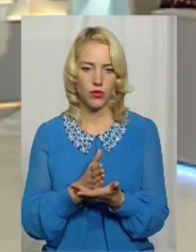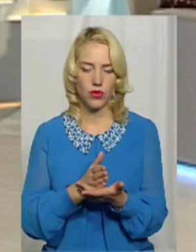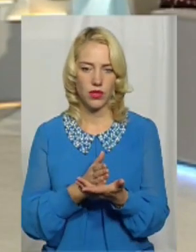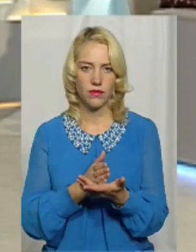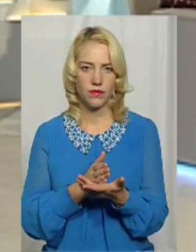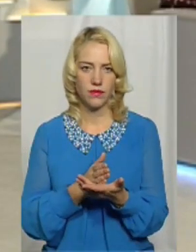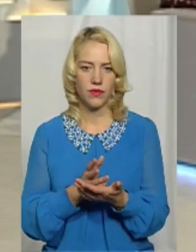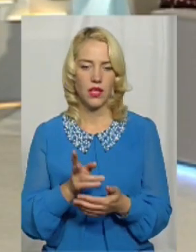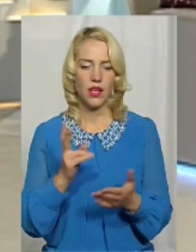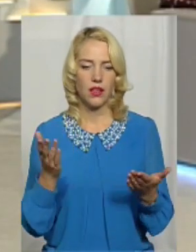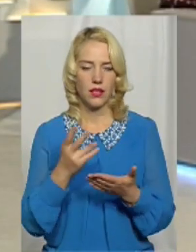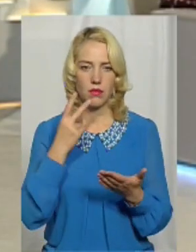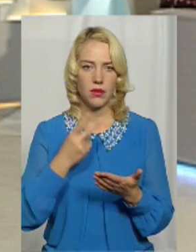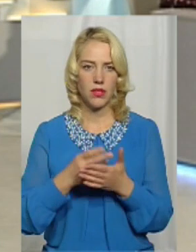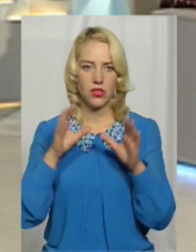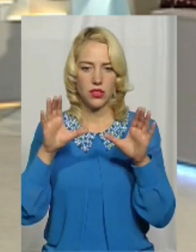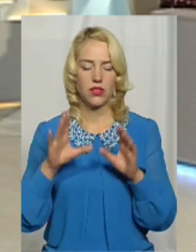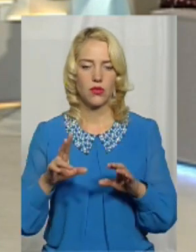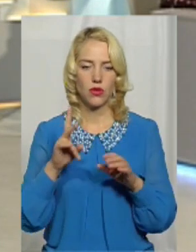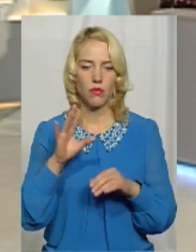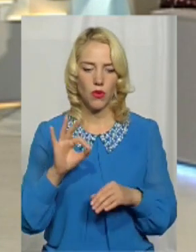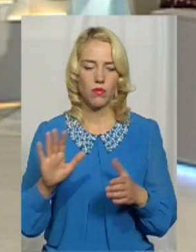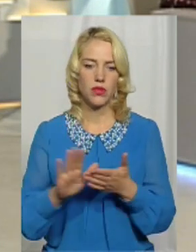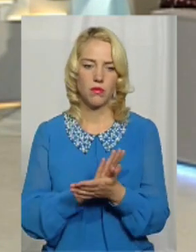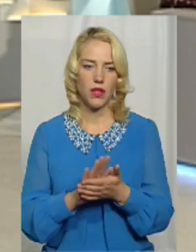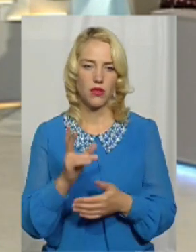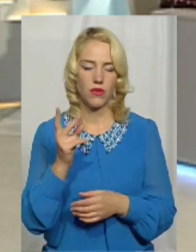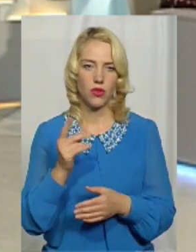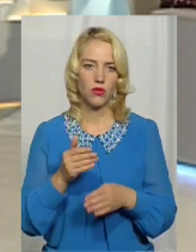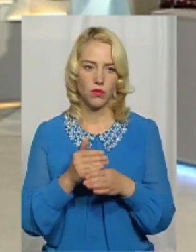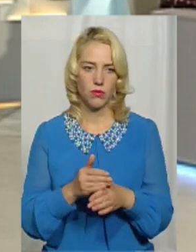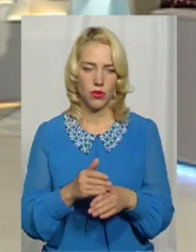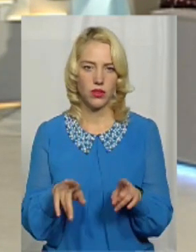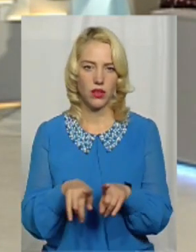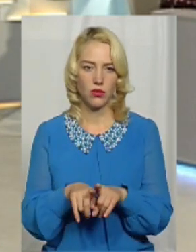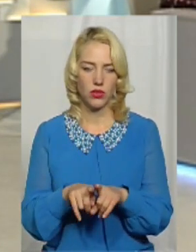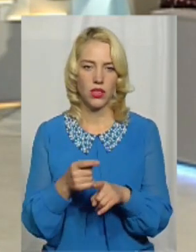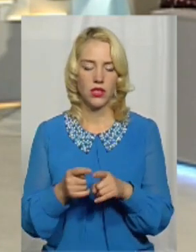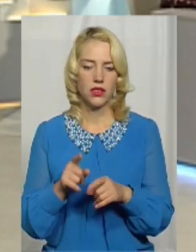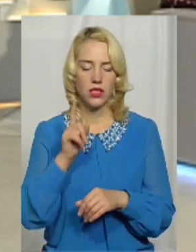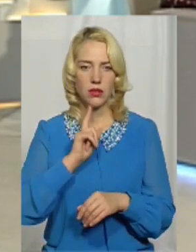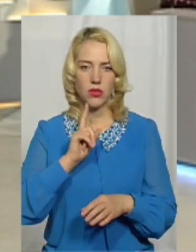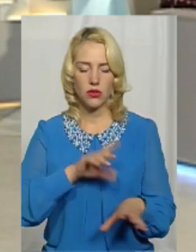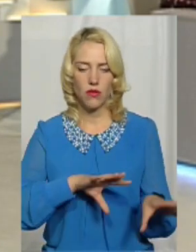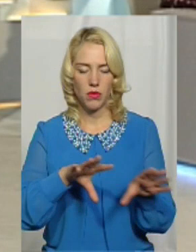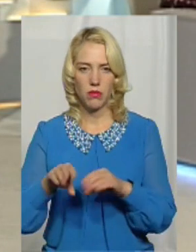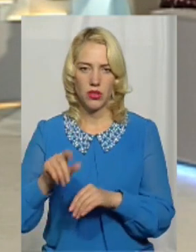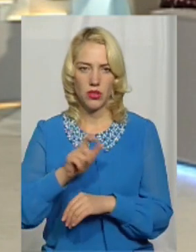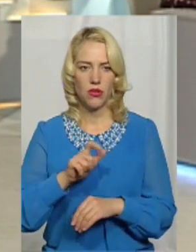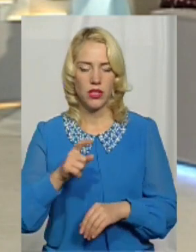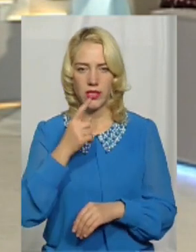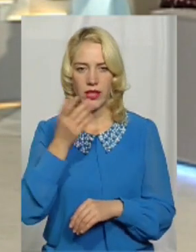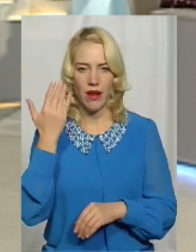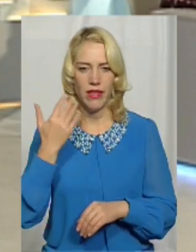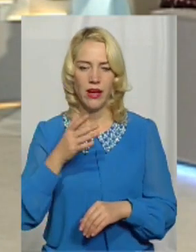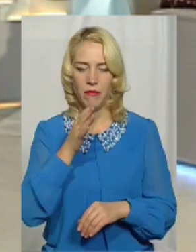послуги, які передбачені законом про безоплатну вторинну допомогу. Також це тимчасове переміщення особи. З недавніх